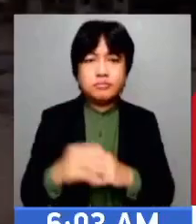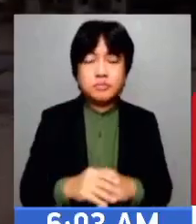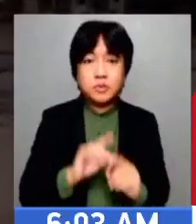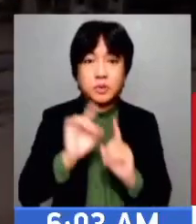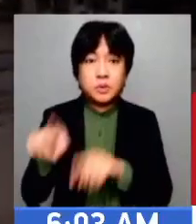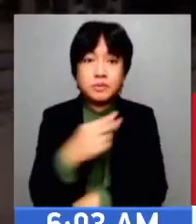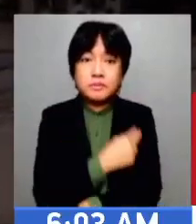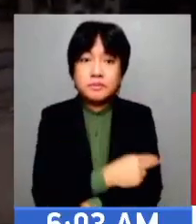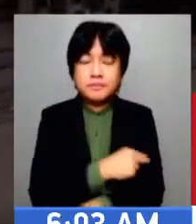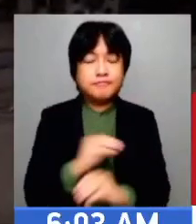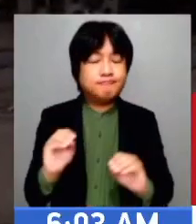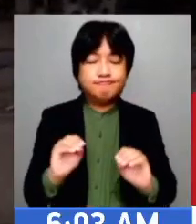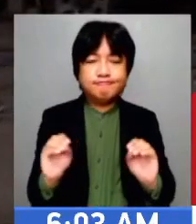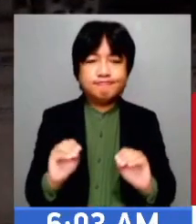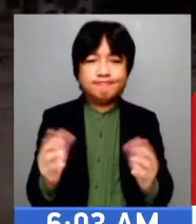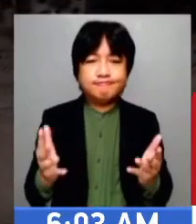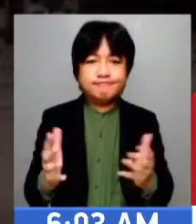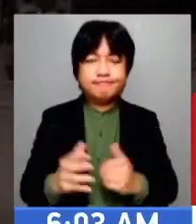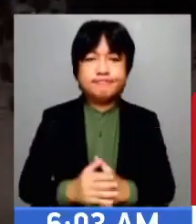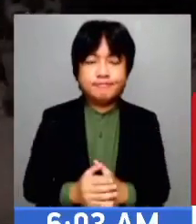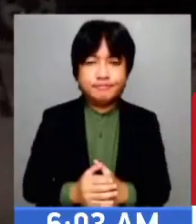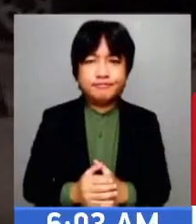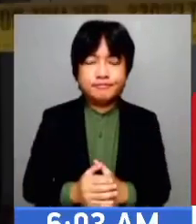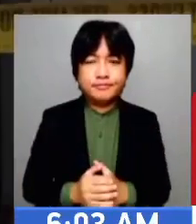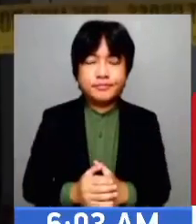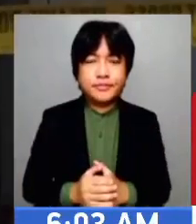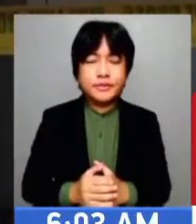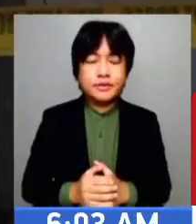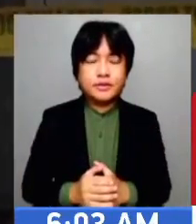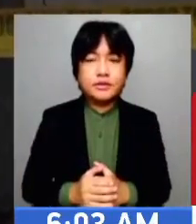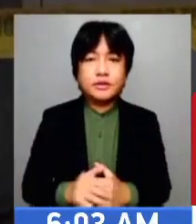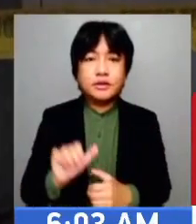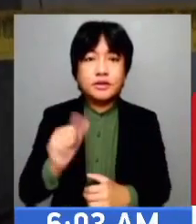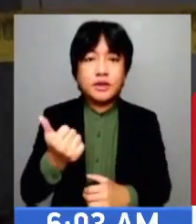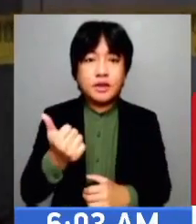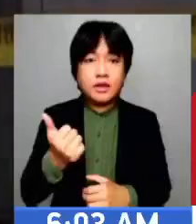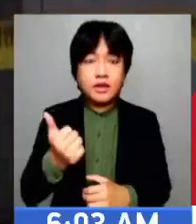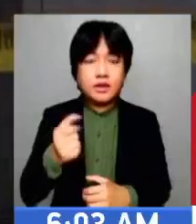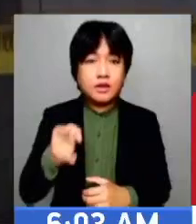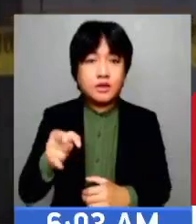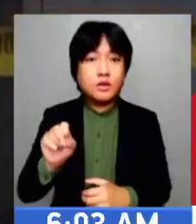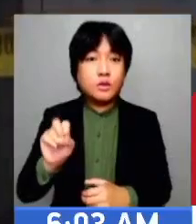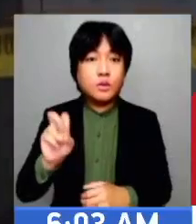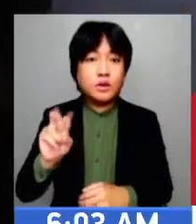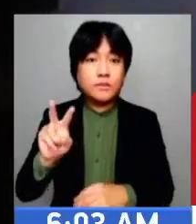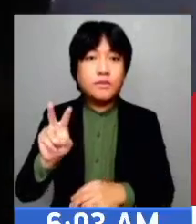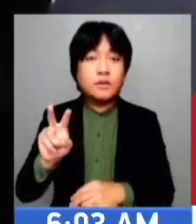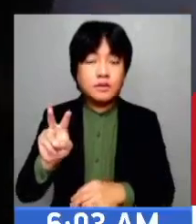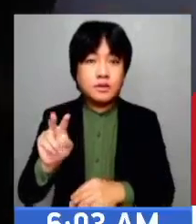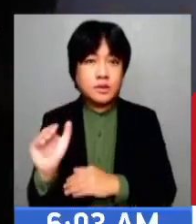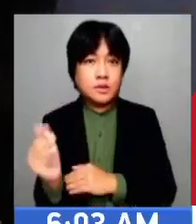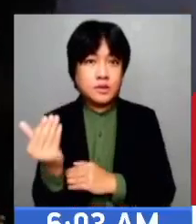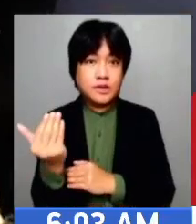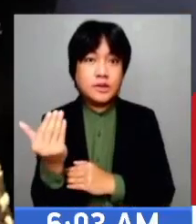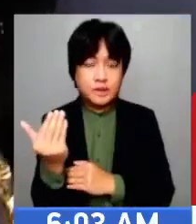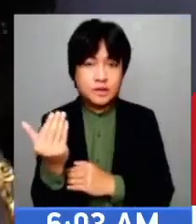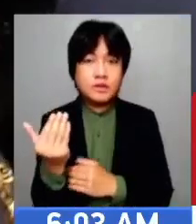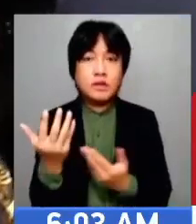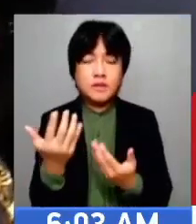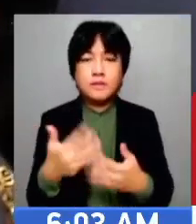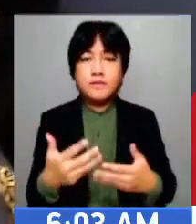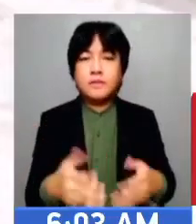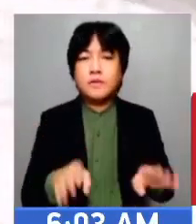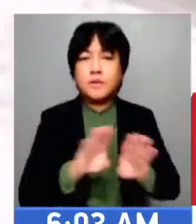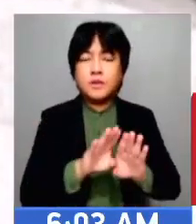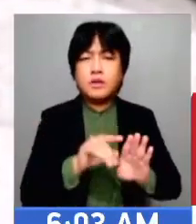Protection. 12:10 a.m. na maisara ang compressor discharge valve. Sa inisyal na imbisigasyon, nagkaroon ng ammonia leak sa compressor